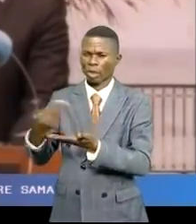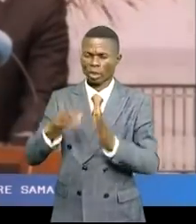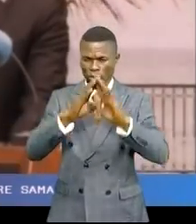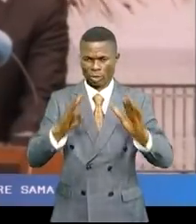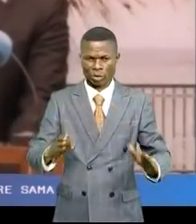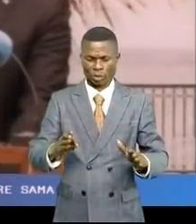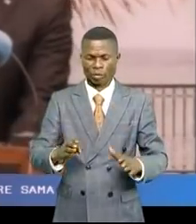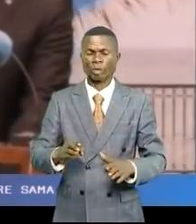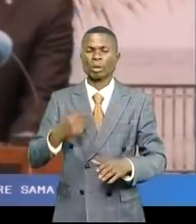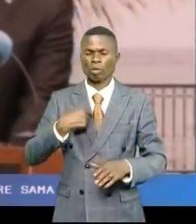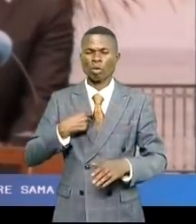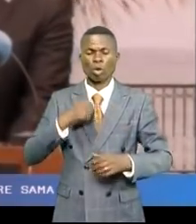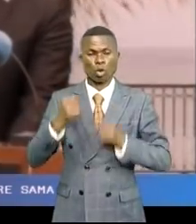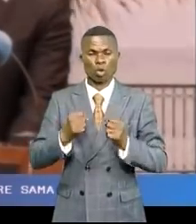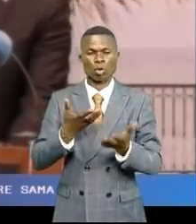le privilège